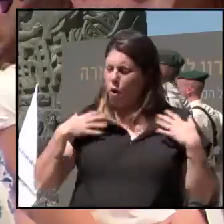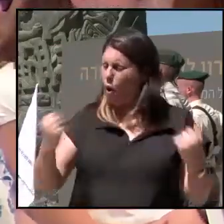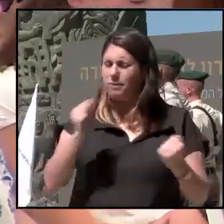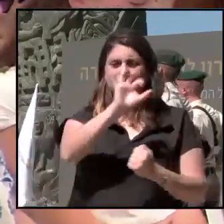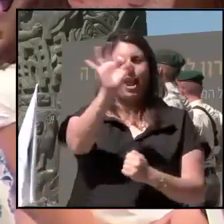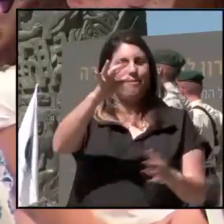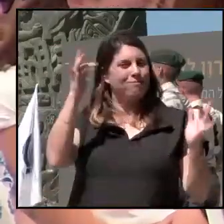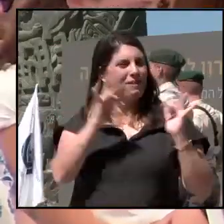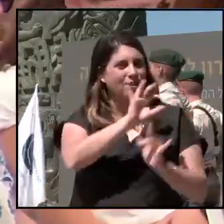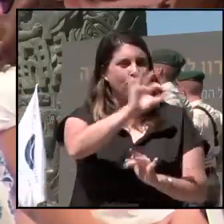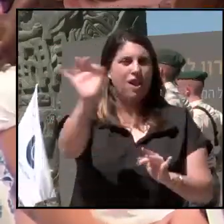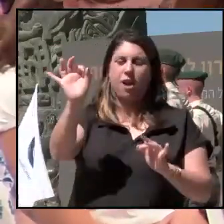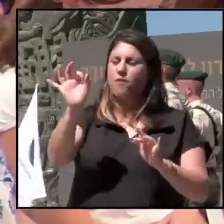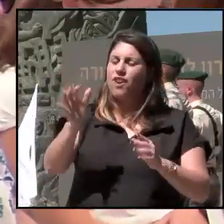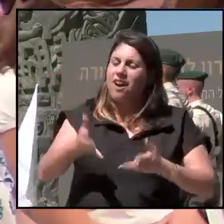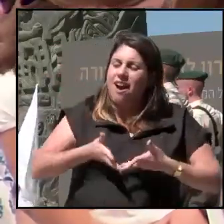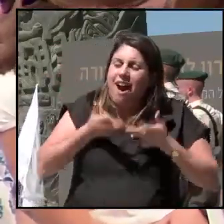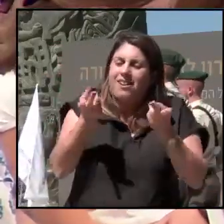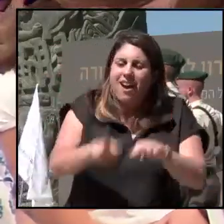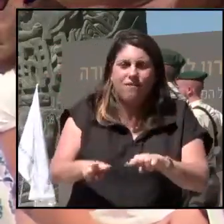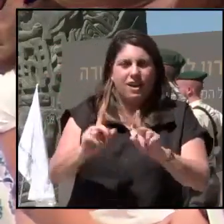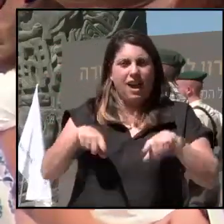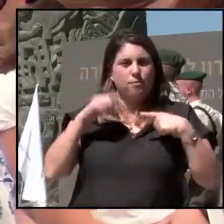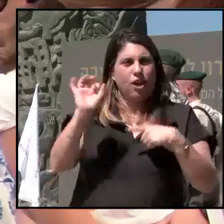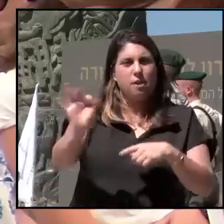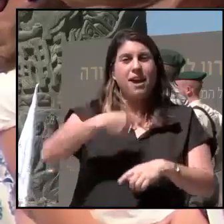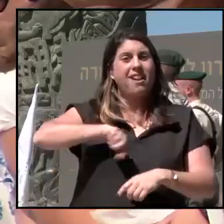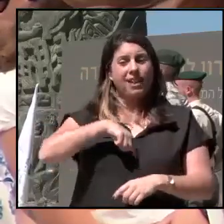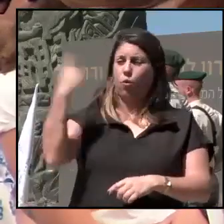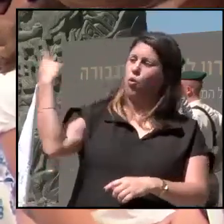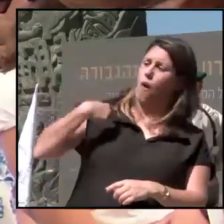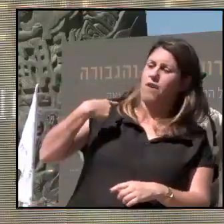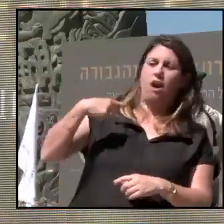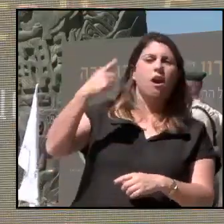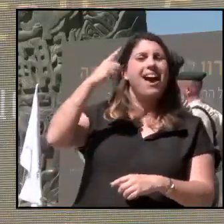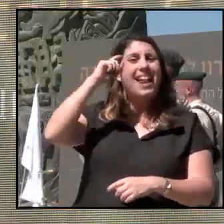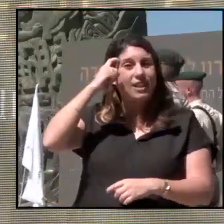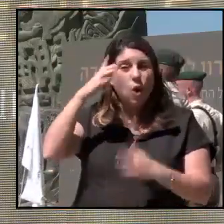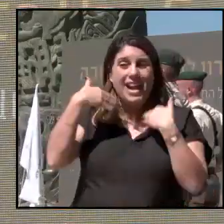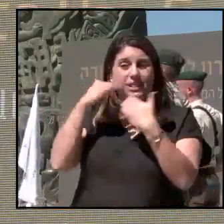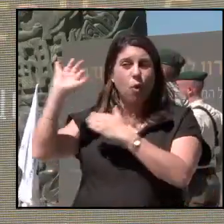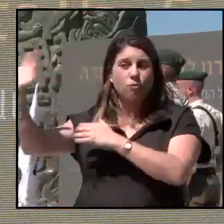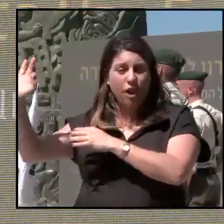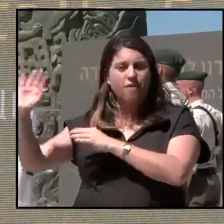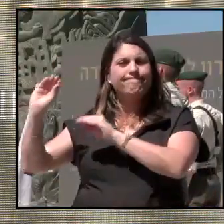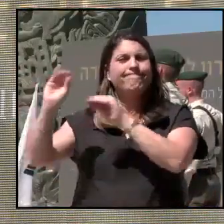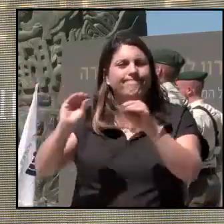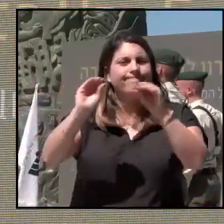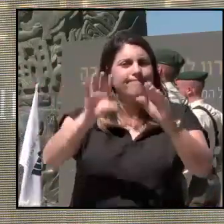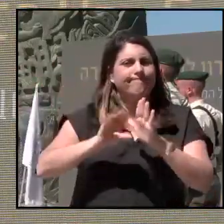התנגדותם והקרבתם. עלינו חובה, עלינו החובה, לדאוג שהסיפורים שלהם יחיו